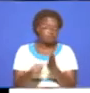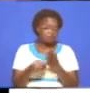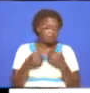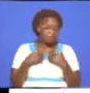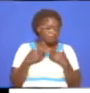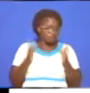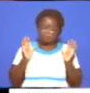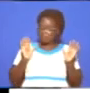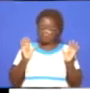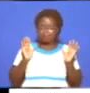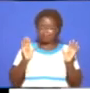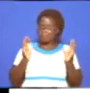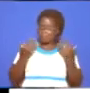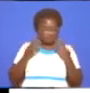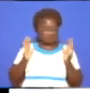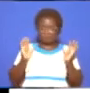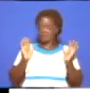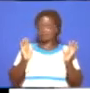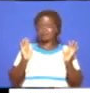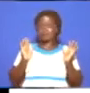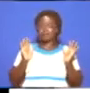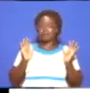mnanijua jameni, mimi sina shida na mtu.